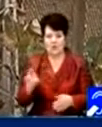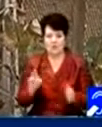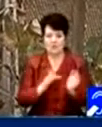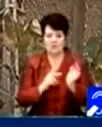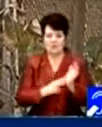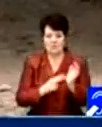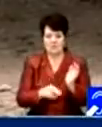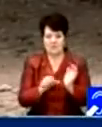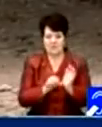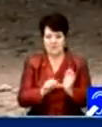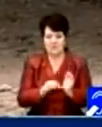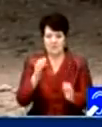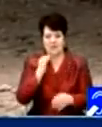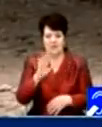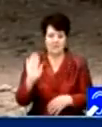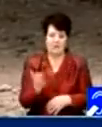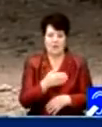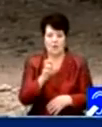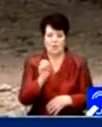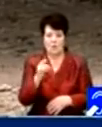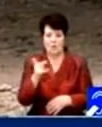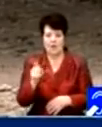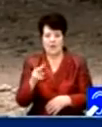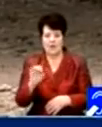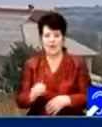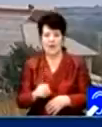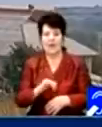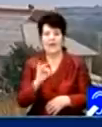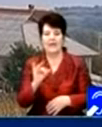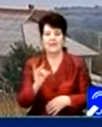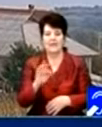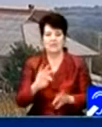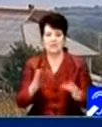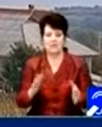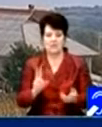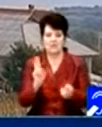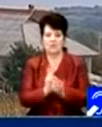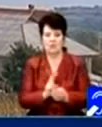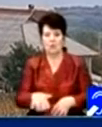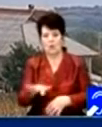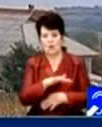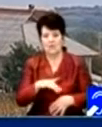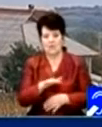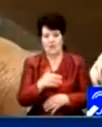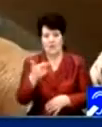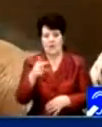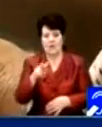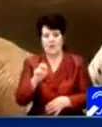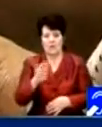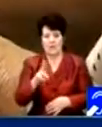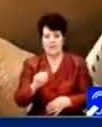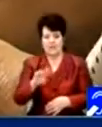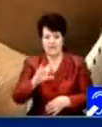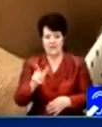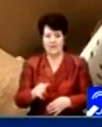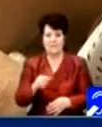ani, a lovit-o peste față pe Valentina Buliga. Incidentul s-a produs la o întâlnire cu locuitorii raionului Glodeni. Fostul inginer